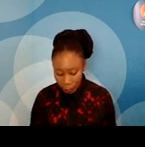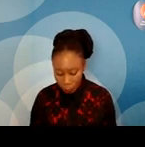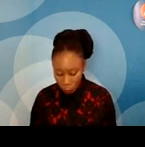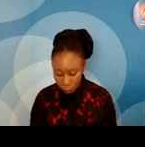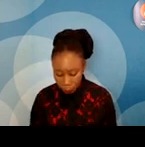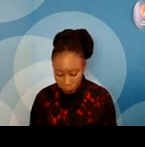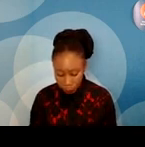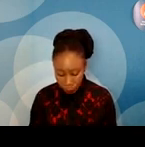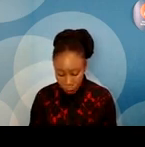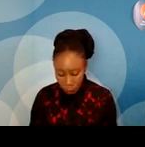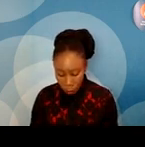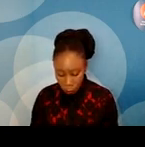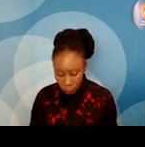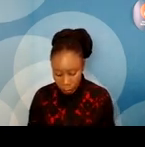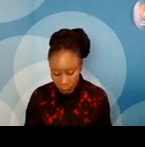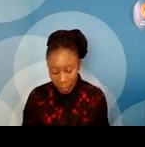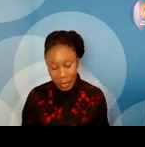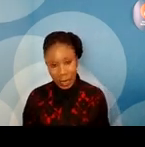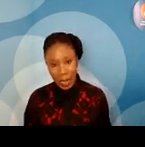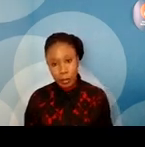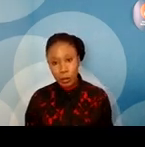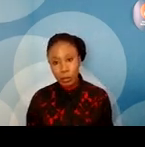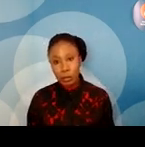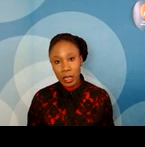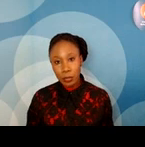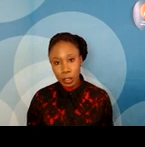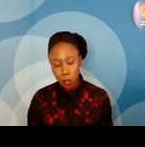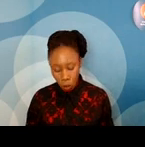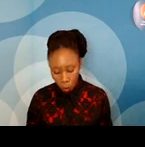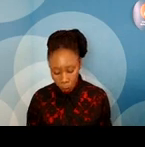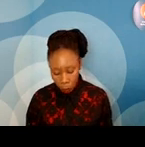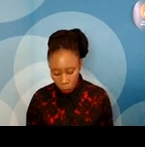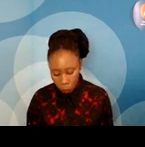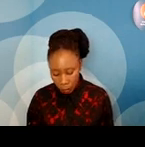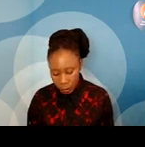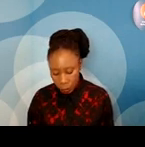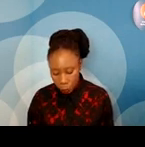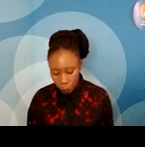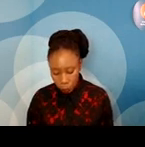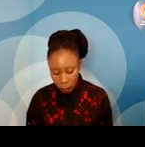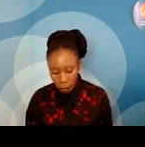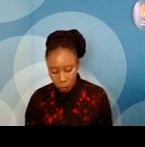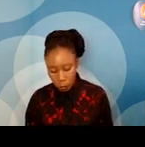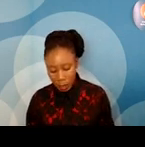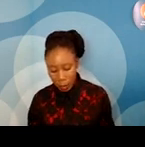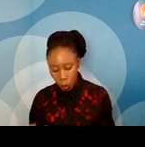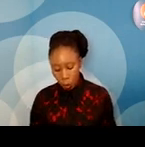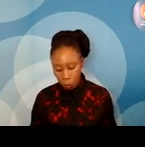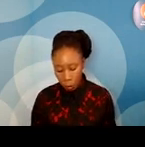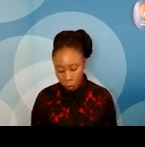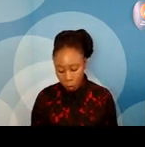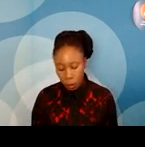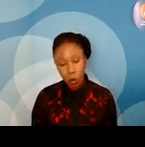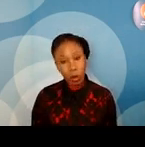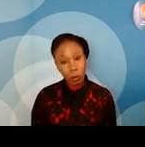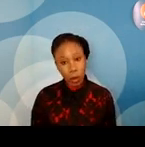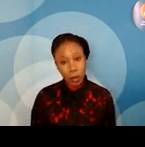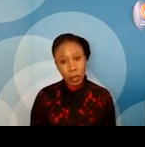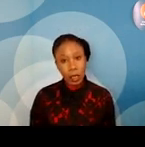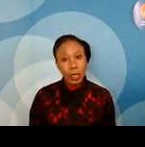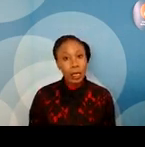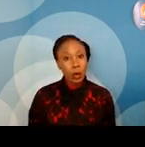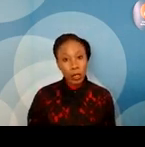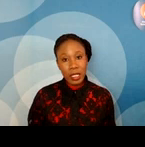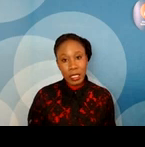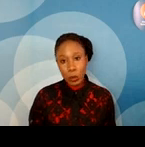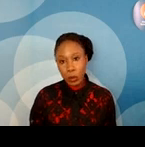ett lika villkor. Och det här är ju framförallt för att skapa då organisationer som är hållbara.